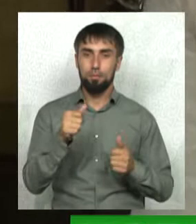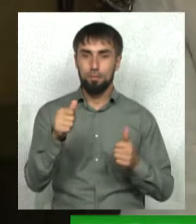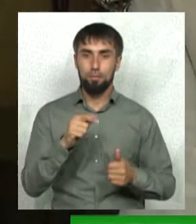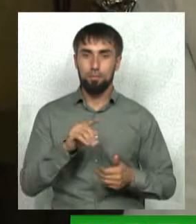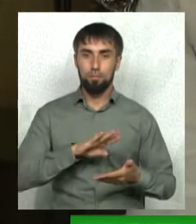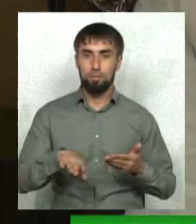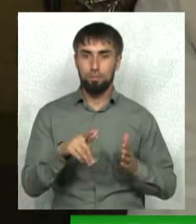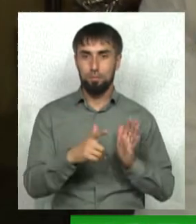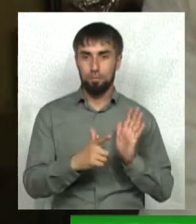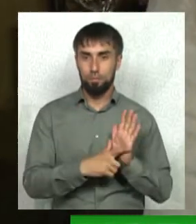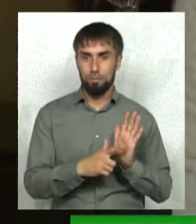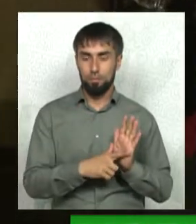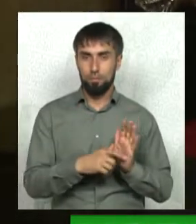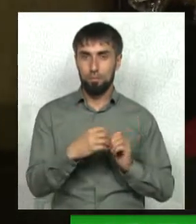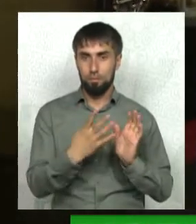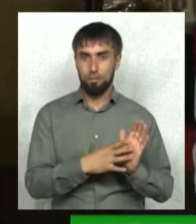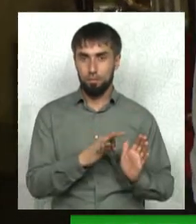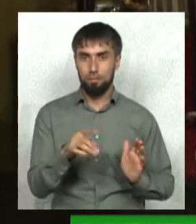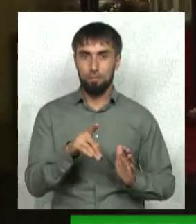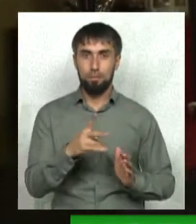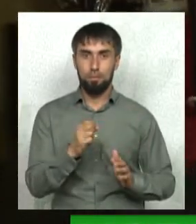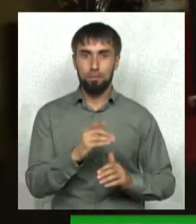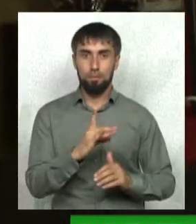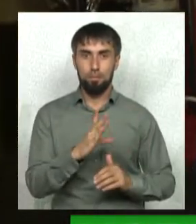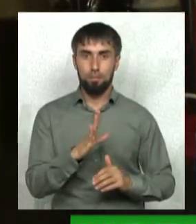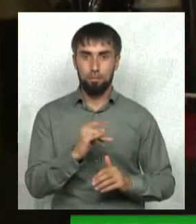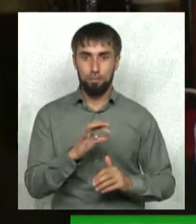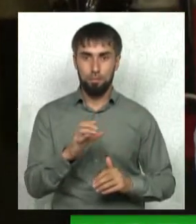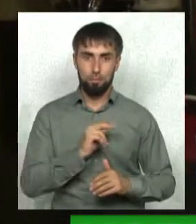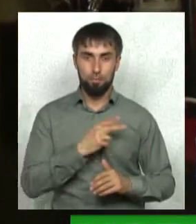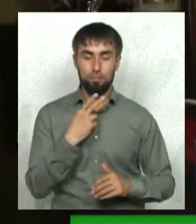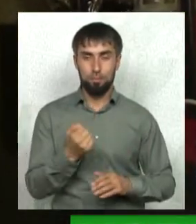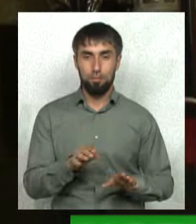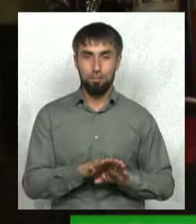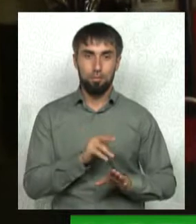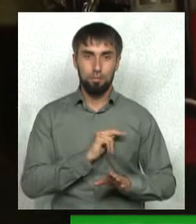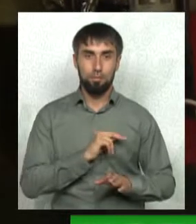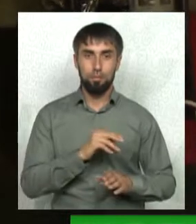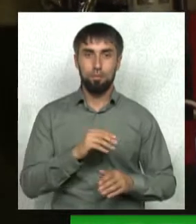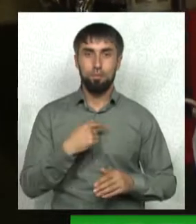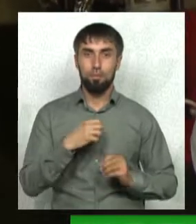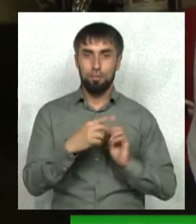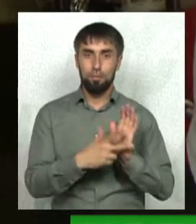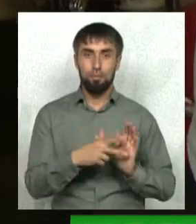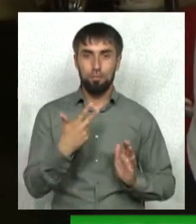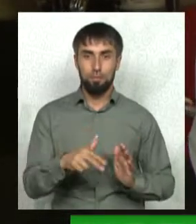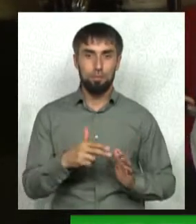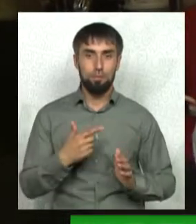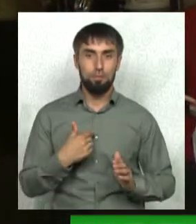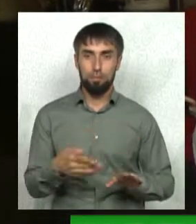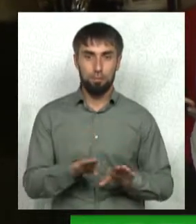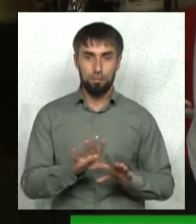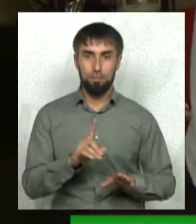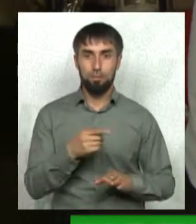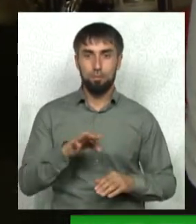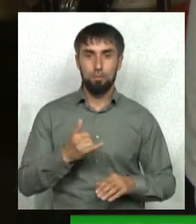7 только на выезд, на вынос. Вы да. Так работаете? Да, да. Мы его 7:30. Мы не закрываем,